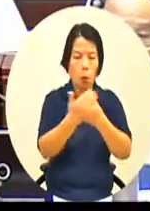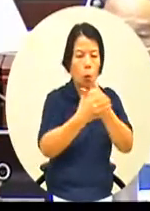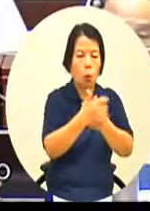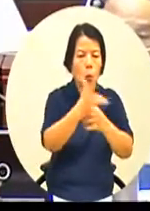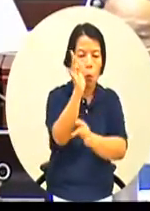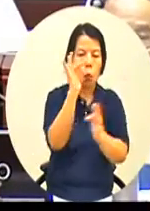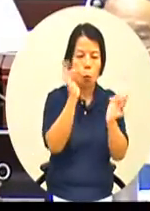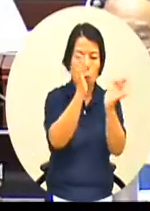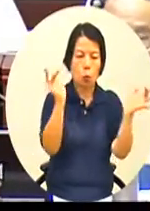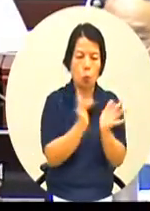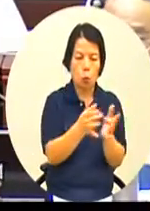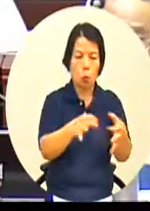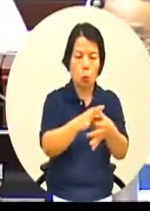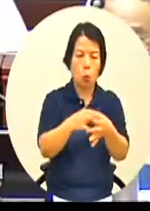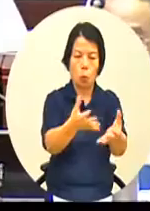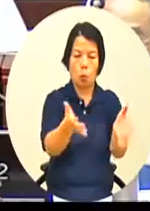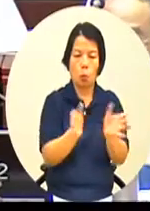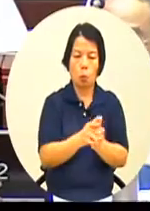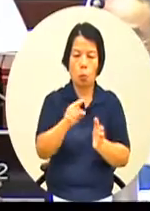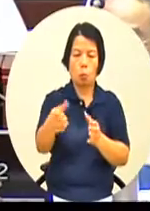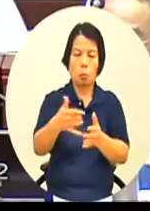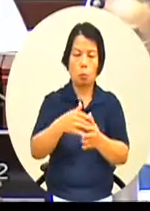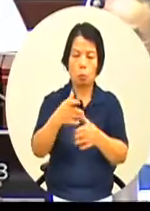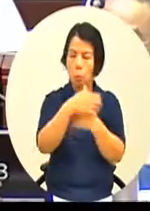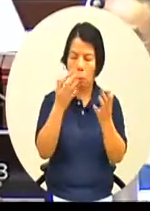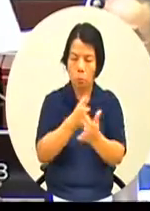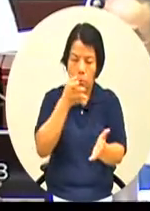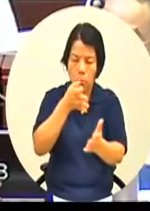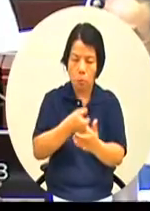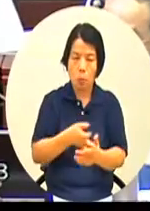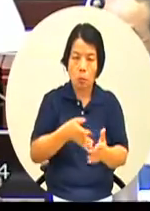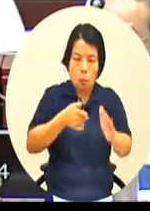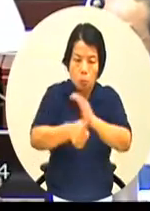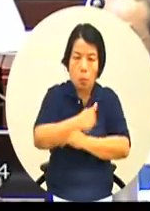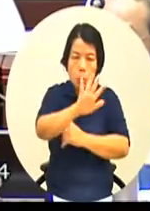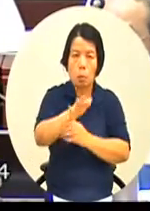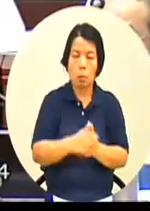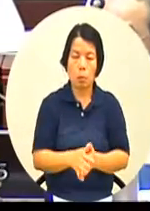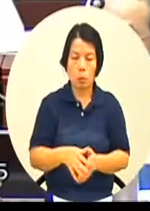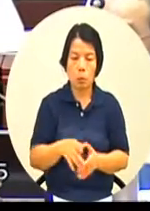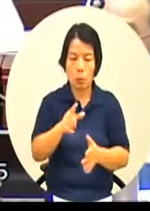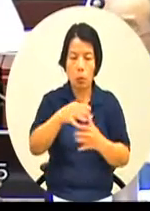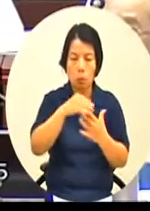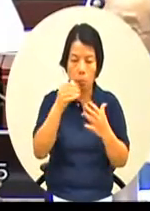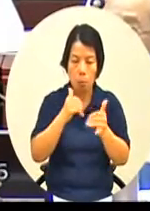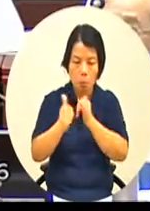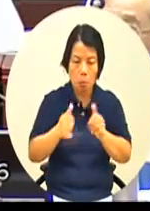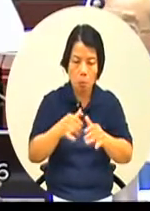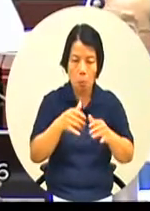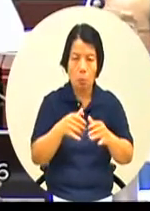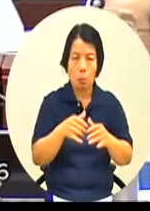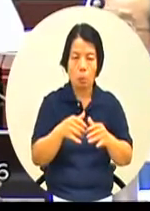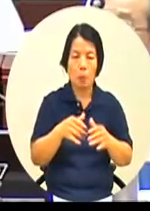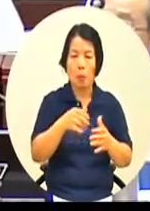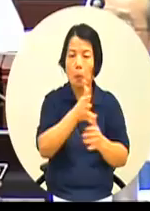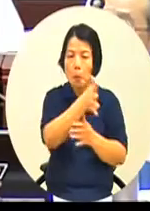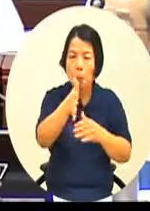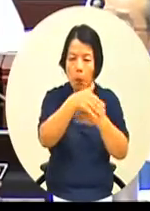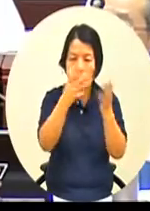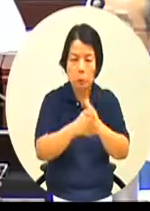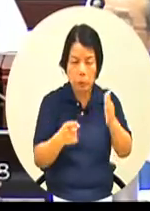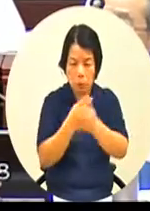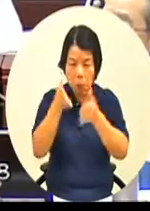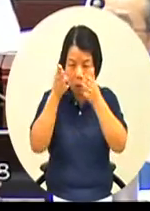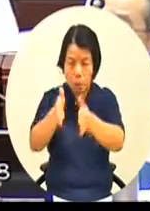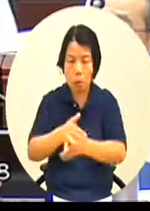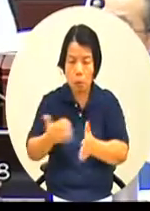是他好像不太同意，他认为说啊，你这个民调只在前进区不够啊。那我说，但是就是在前进区啊，我